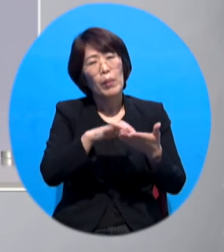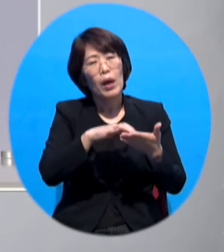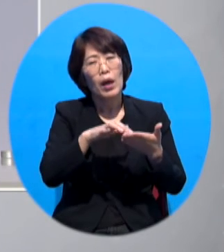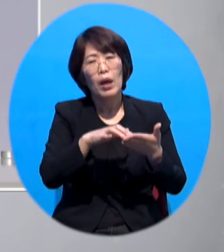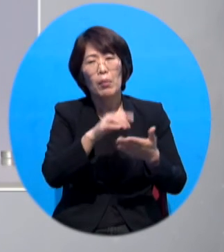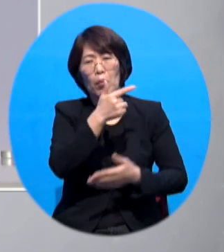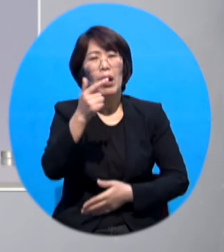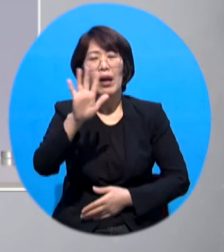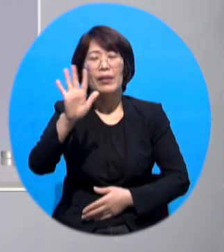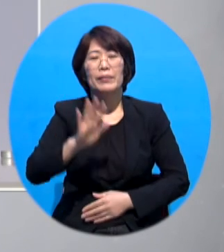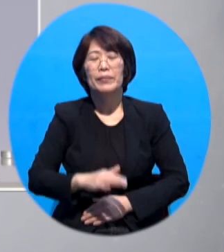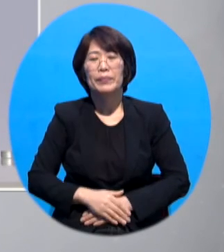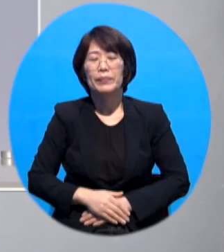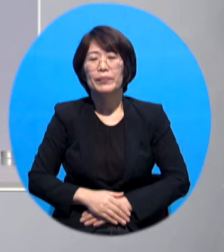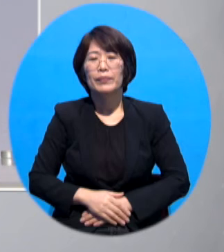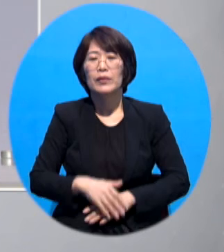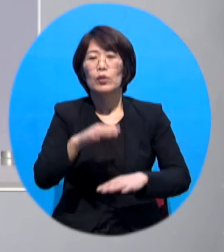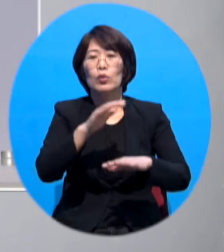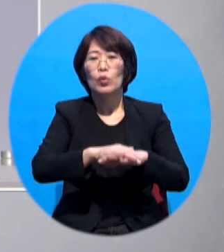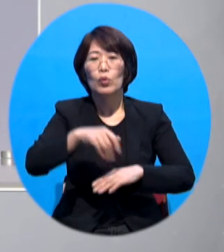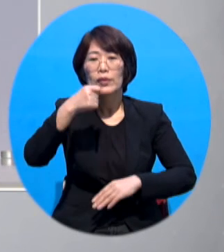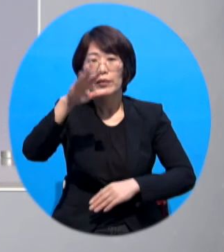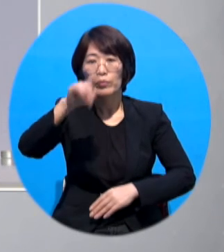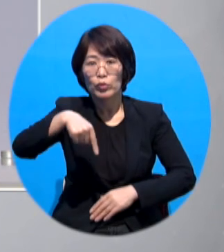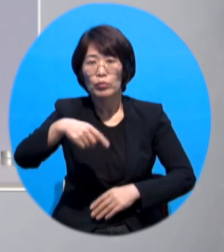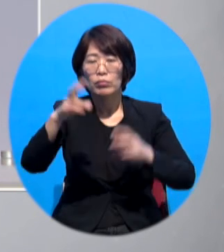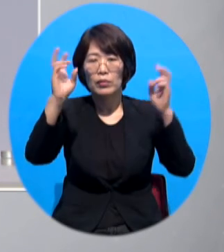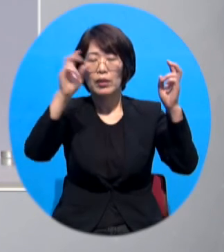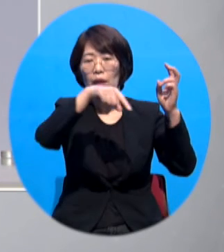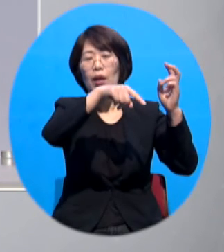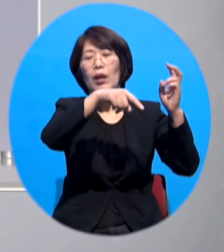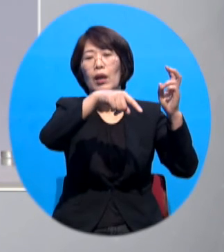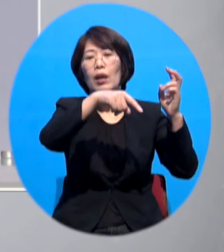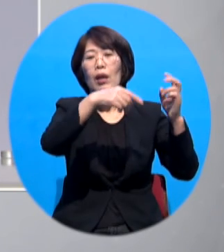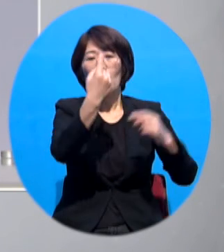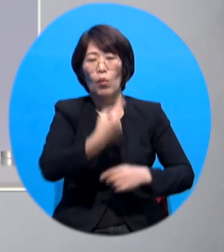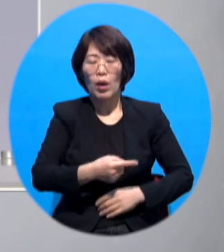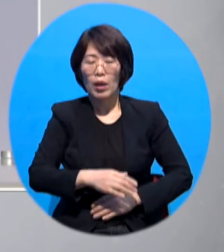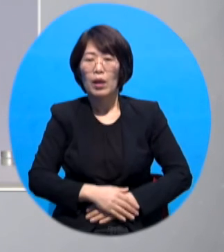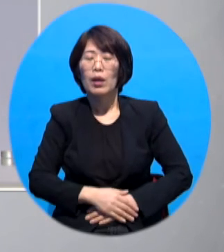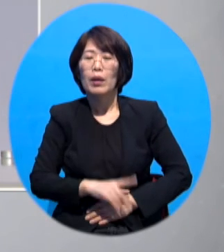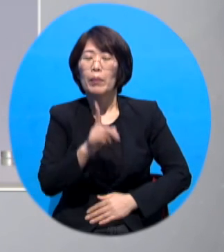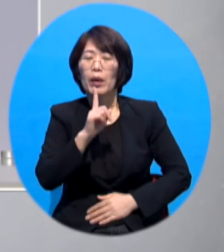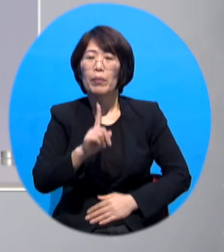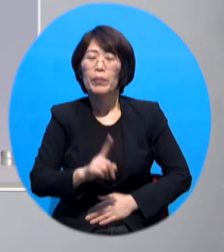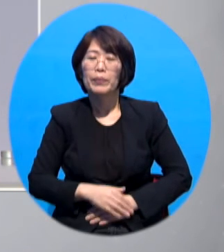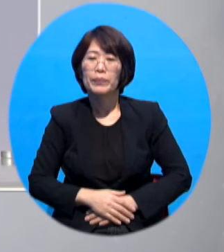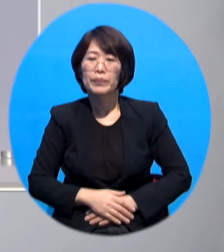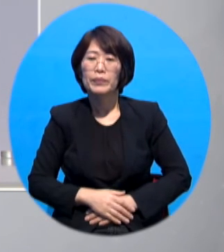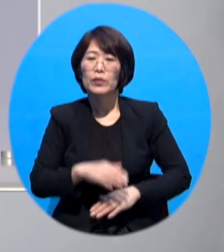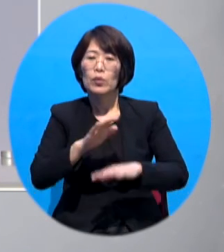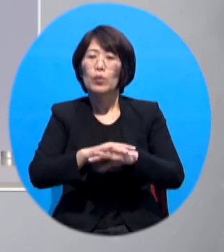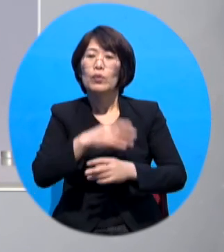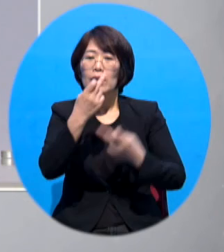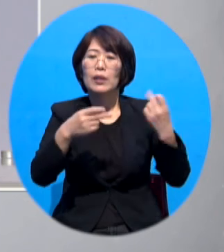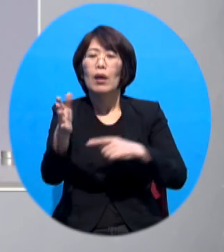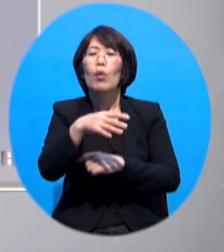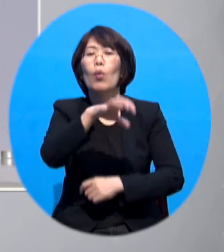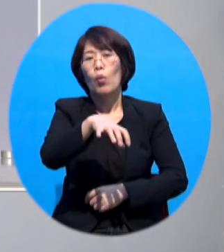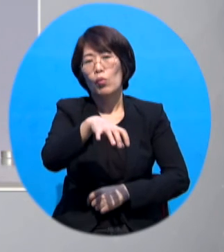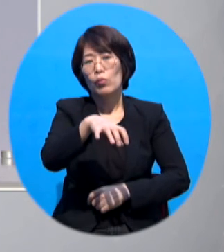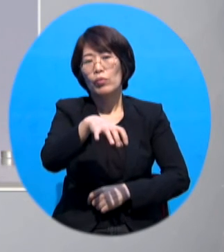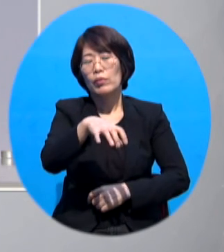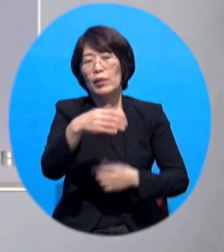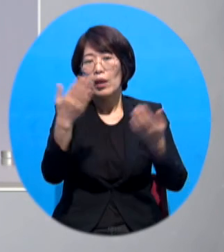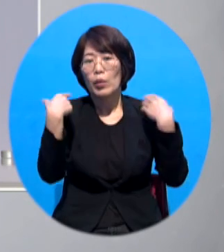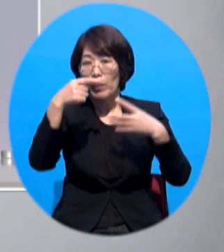그 농식품부 에서 찾아왔어요 농식품부의 기노 기존 사업과 우리 에 농사를 더위와 프레임과 연기하고